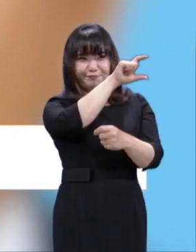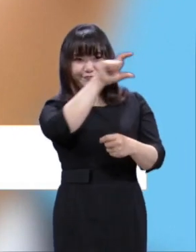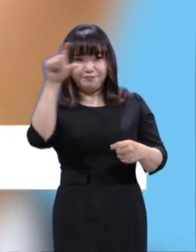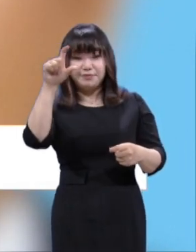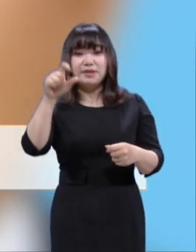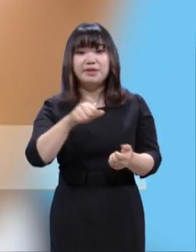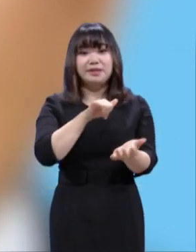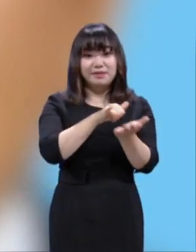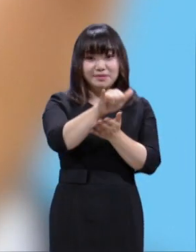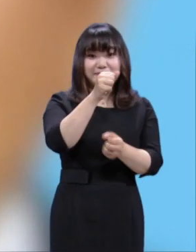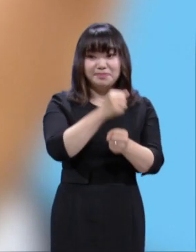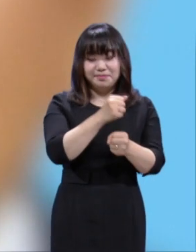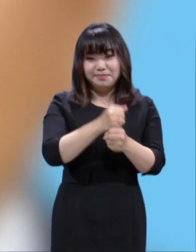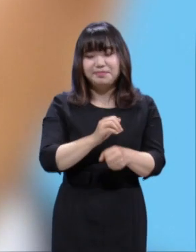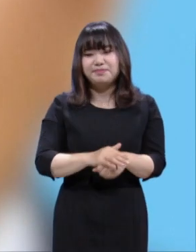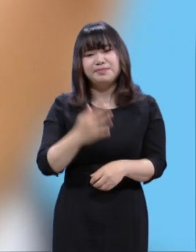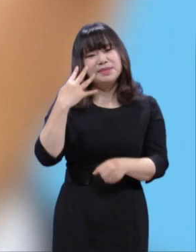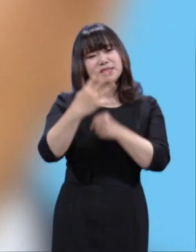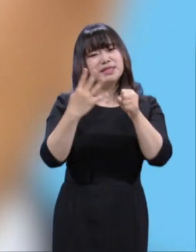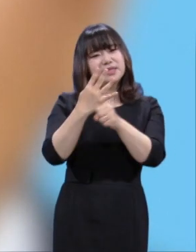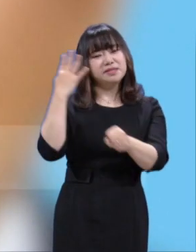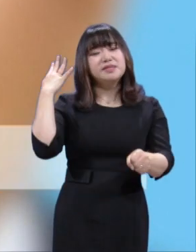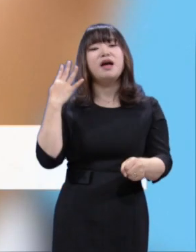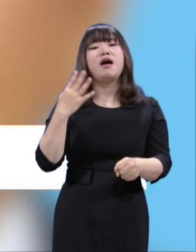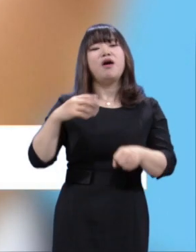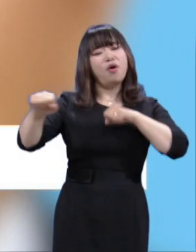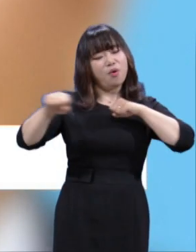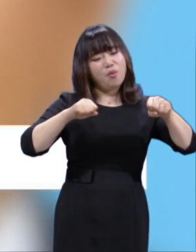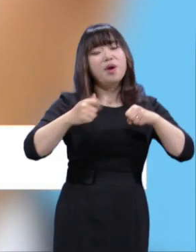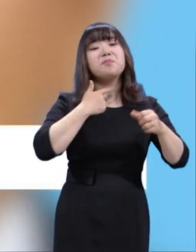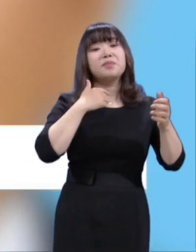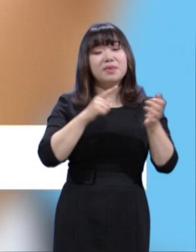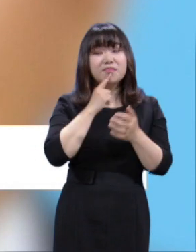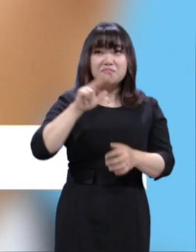내세웠습니다. 지난 4년 구청장을 하며 이뤄낸